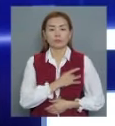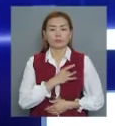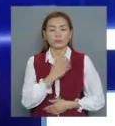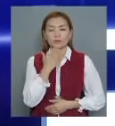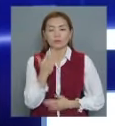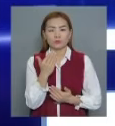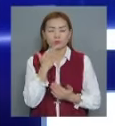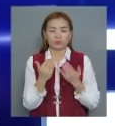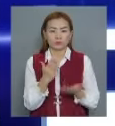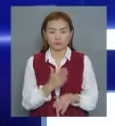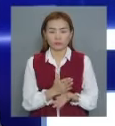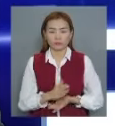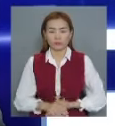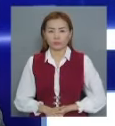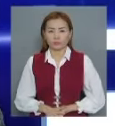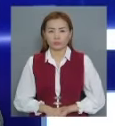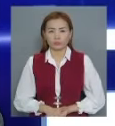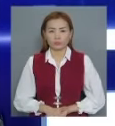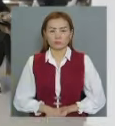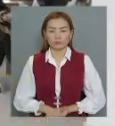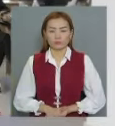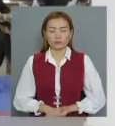сұрақтарын жолдап, құқықтық кеңес алды.